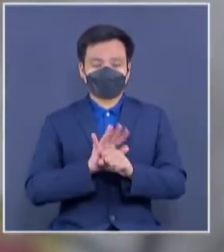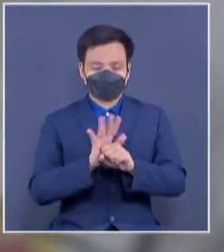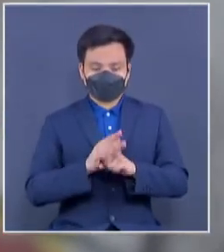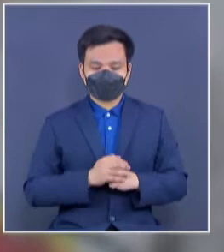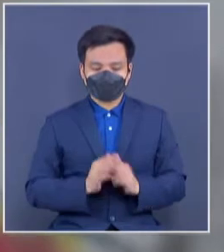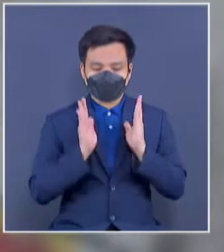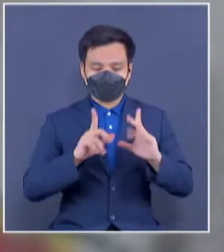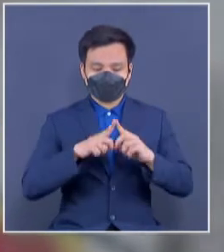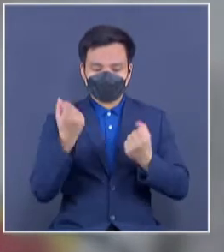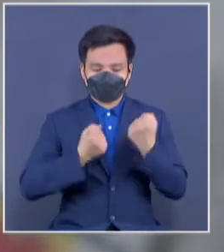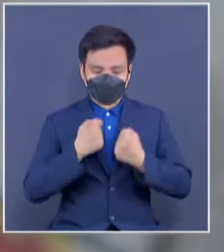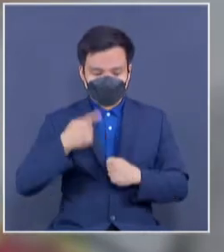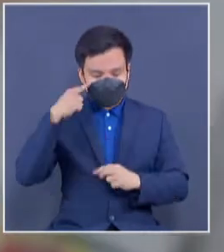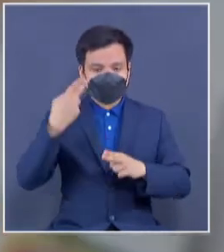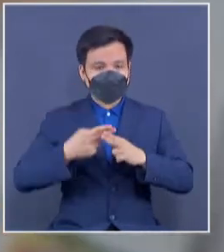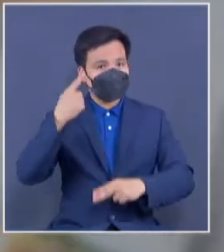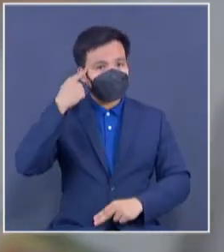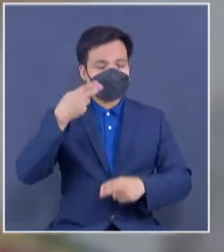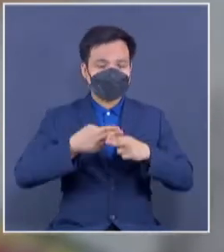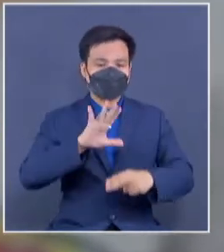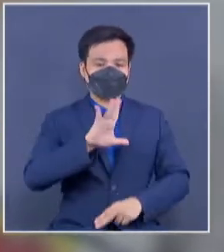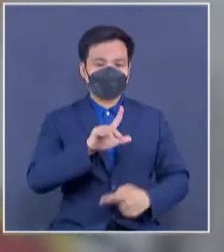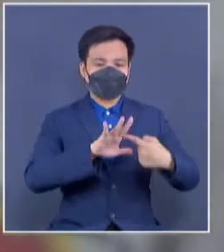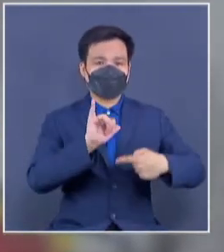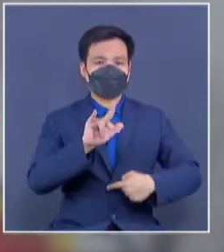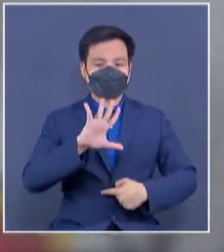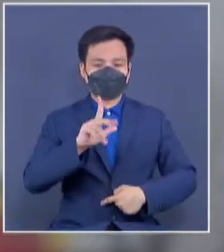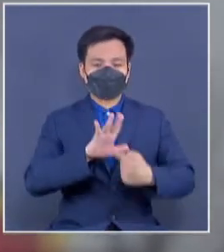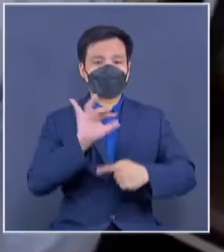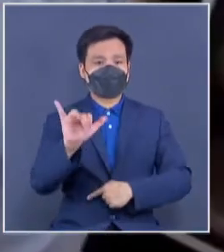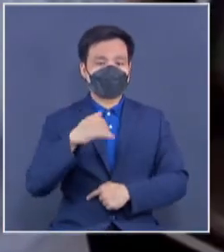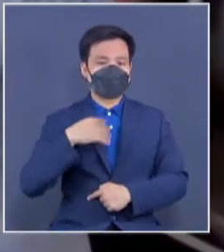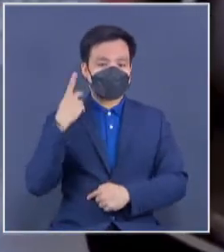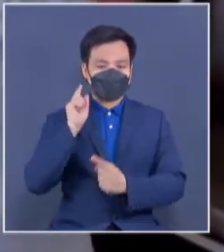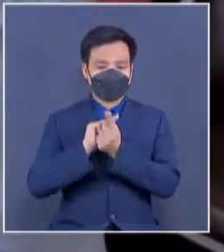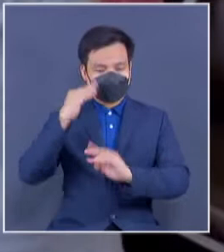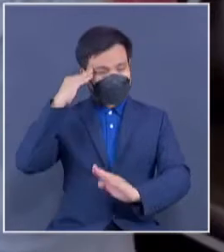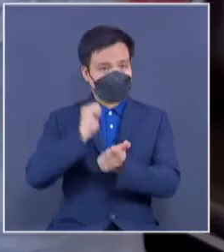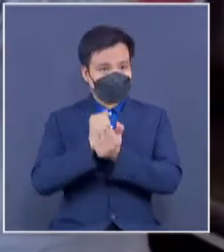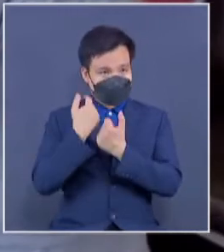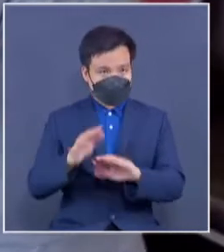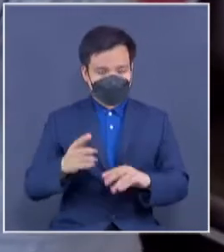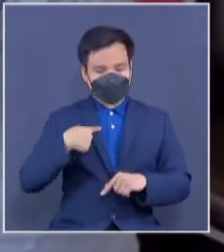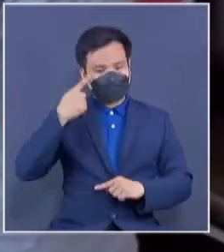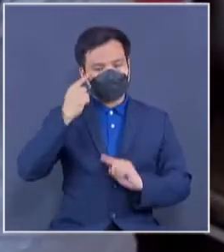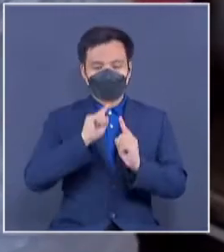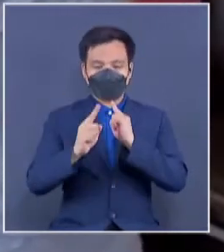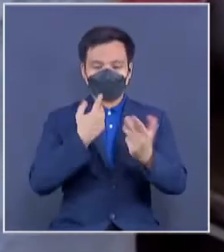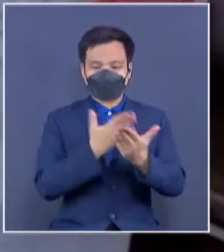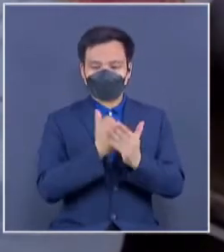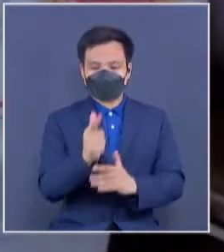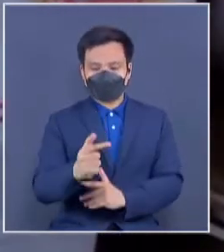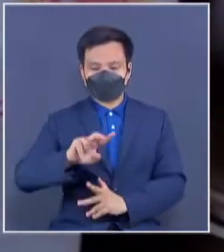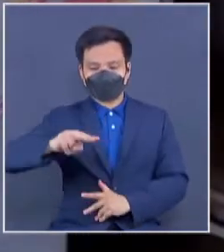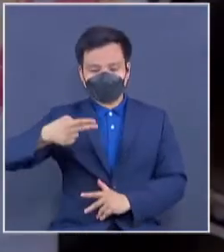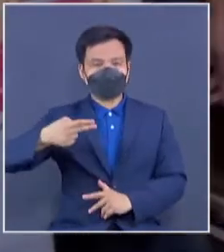แท็กซี่และคุณชาญชัยให้คนการใช้หนี้มาวันนี้ก็เข้ามารับทราบข้อกล่าวหานะครับมีการจราจลใช้ค่าเสียหายกัน 20,000